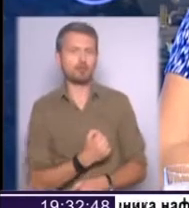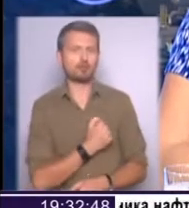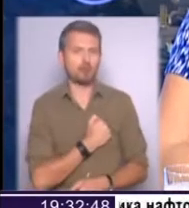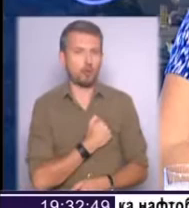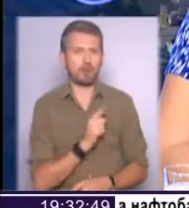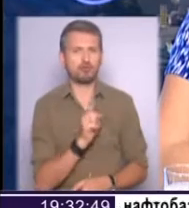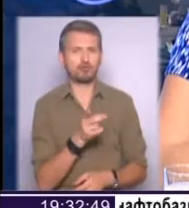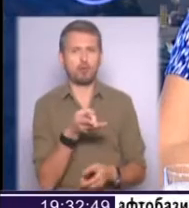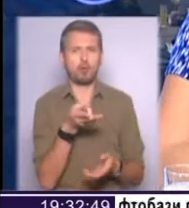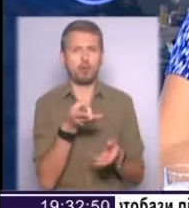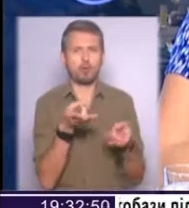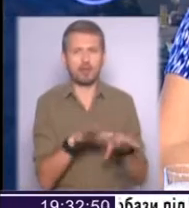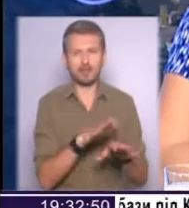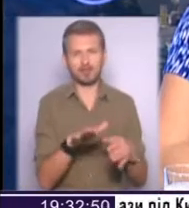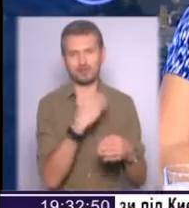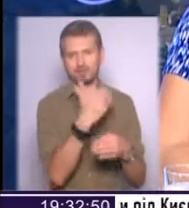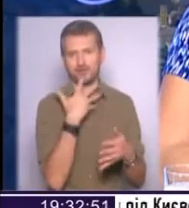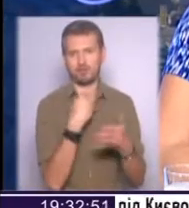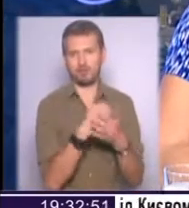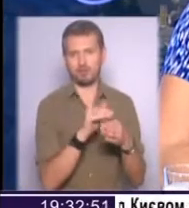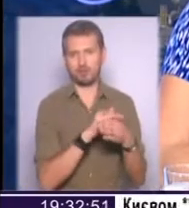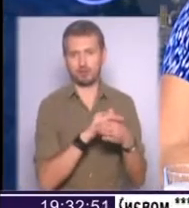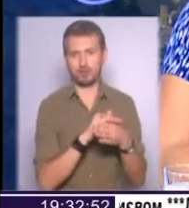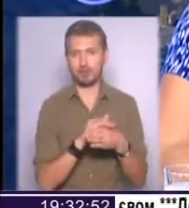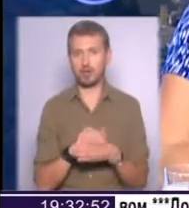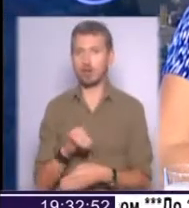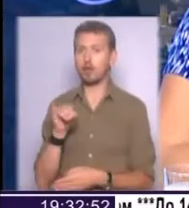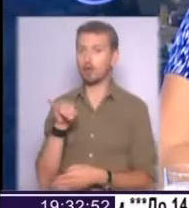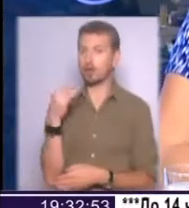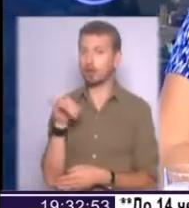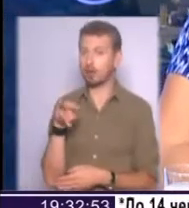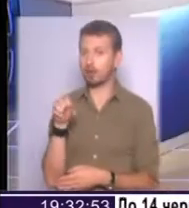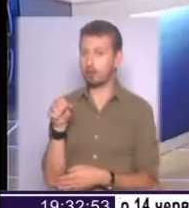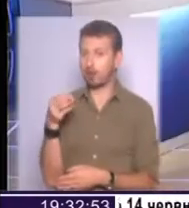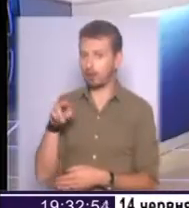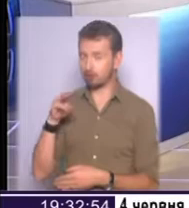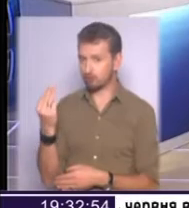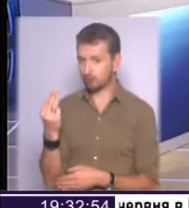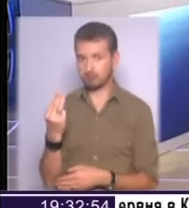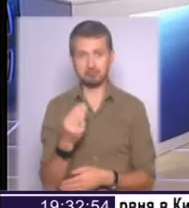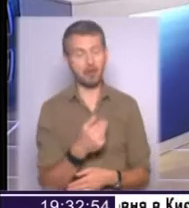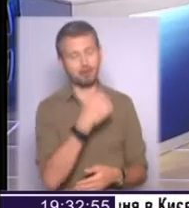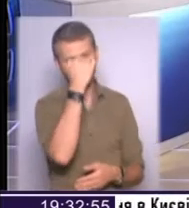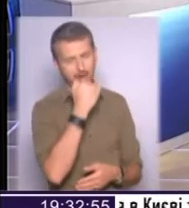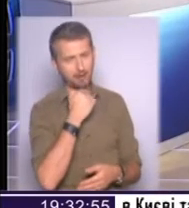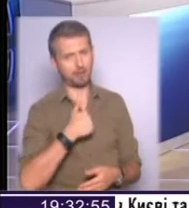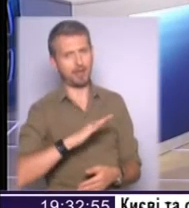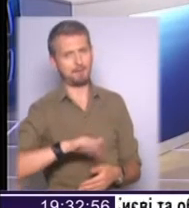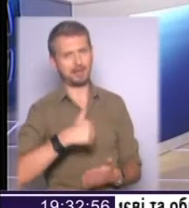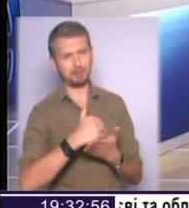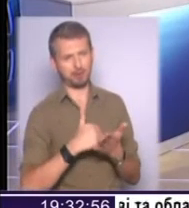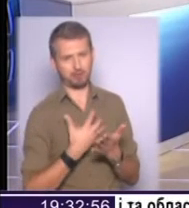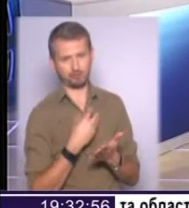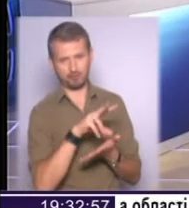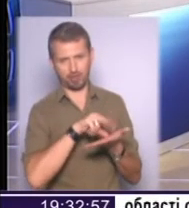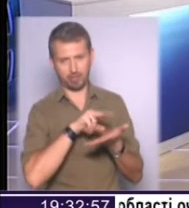залишили прізвища, але, в принципі, Юрій Матяш. Юрій Матяш. Дякую. Я після програми ще візьму.